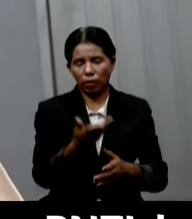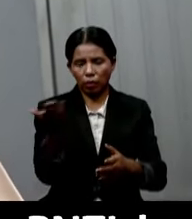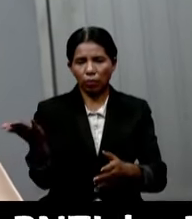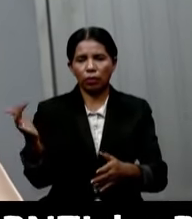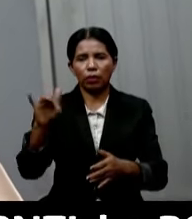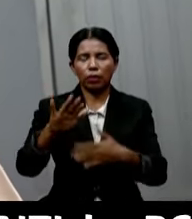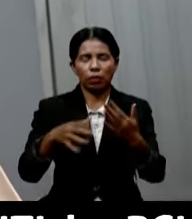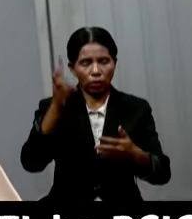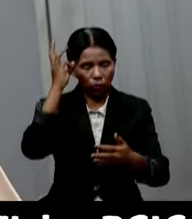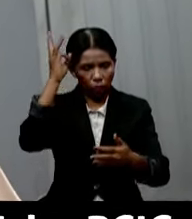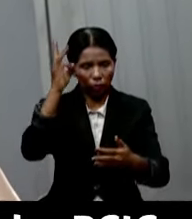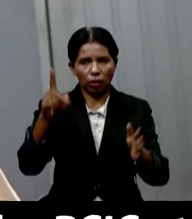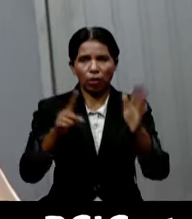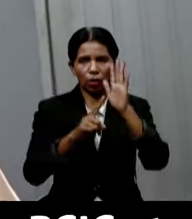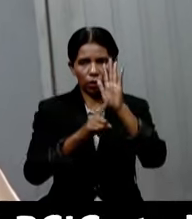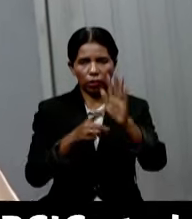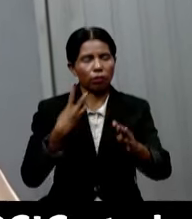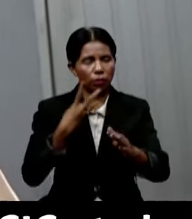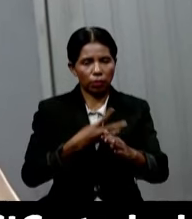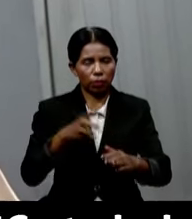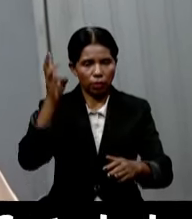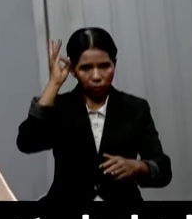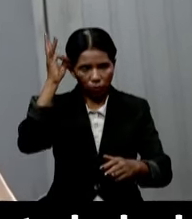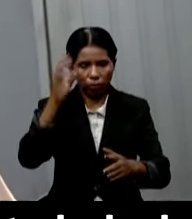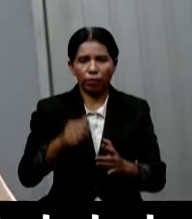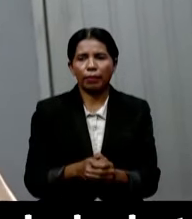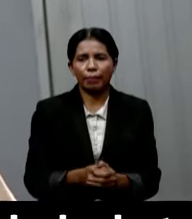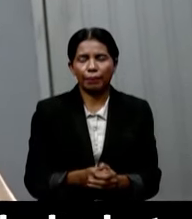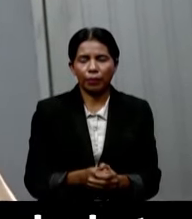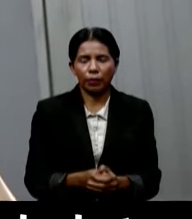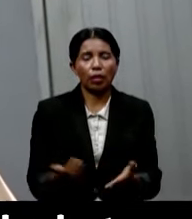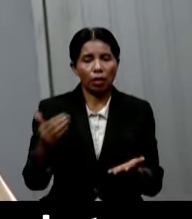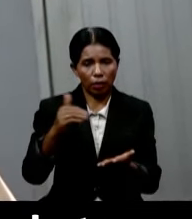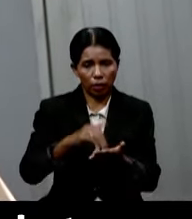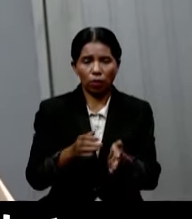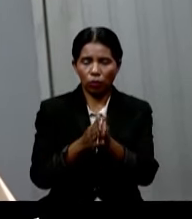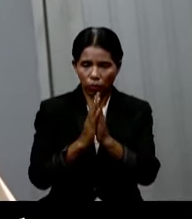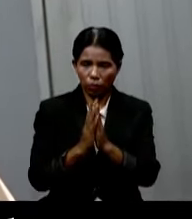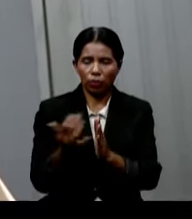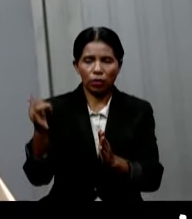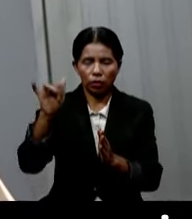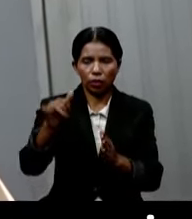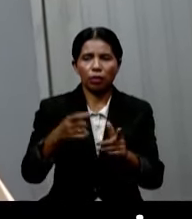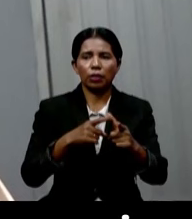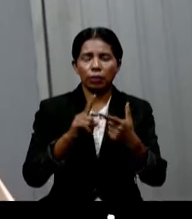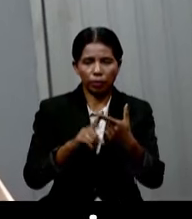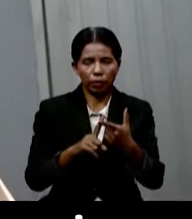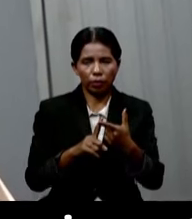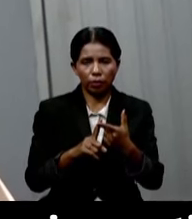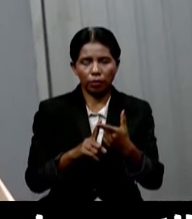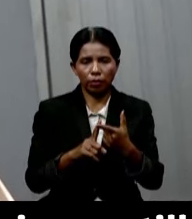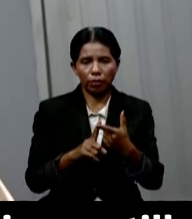nia preocupasaun saimos amne preocupasaun dari datang khusus Basira depois de